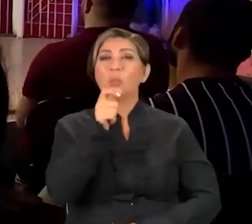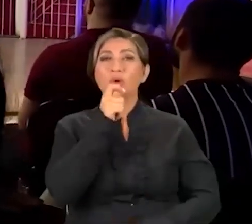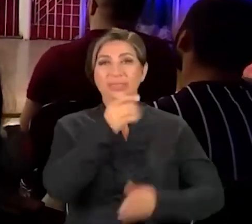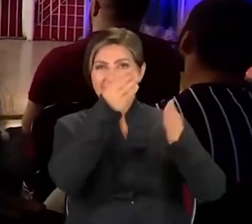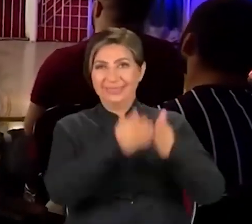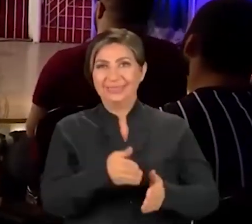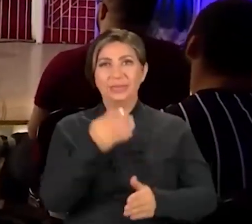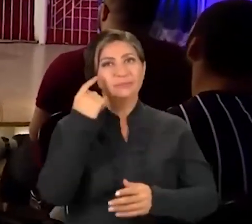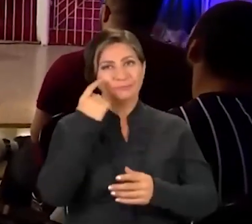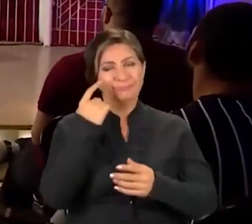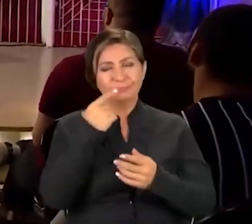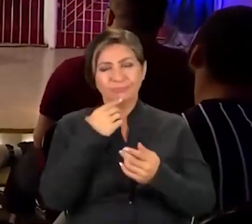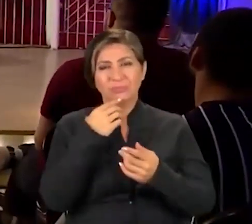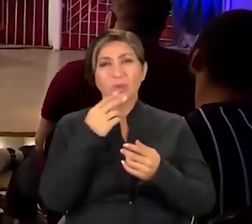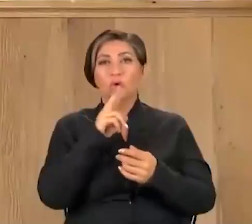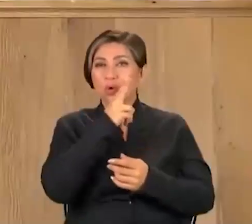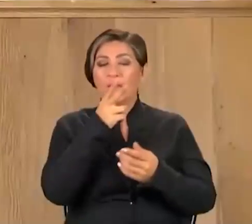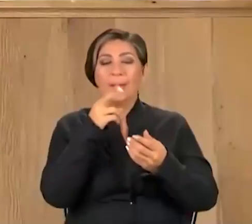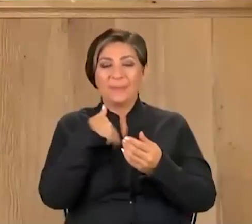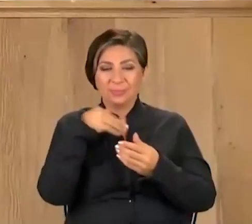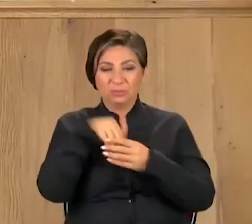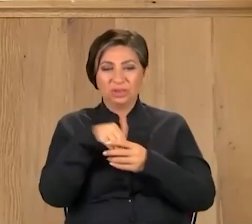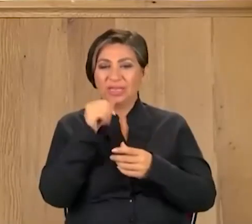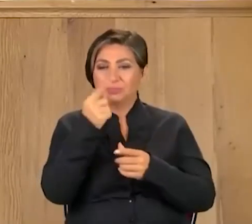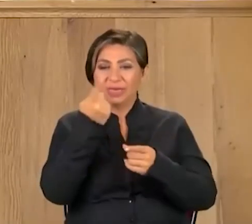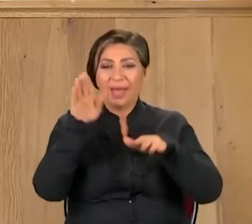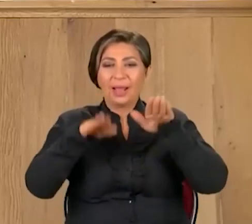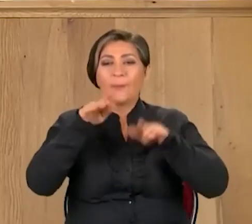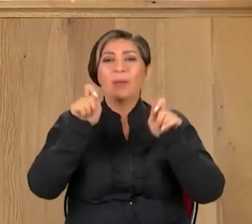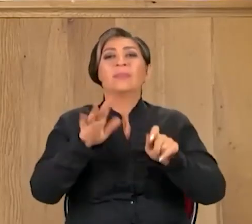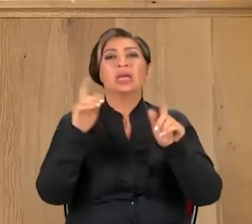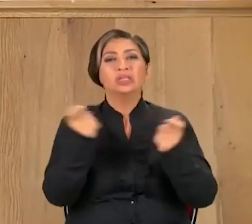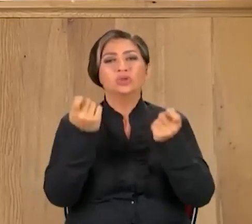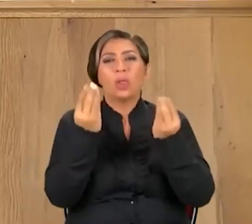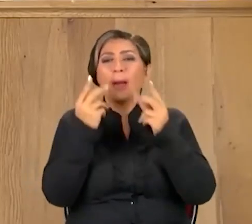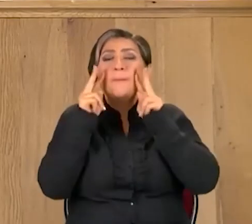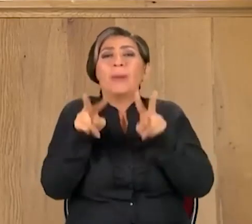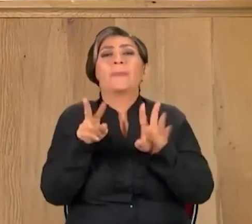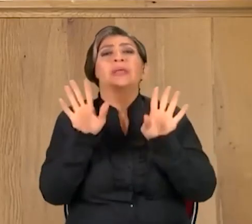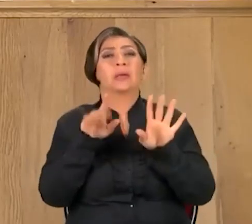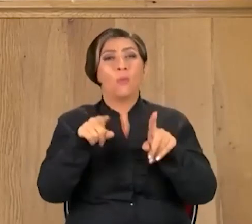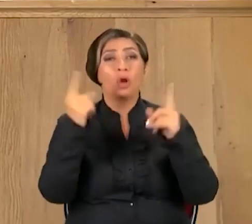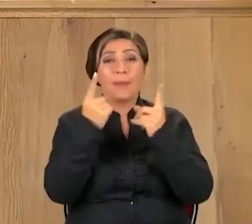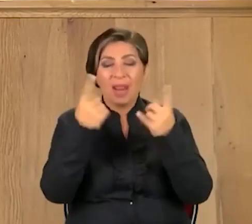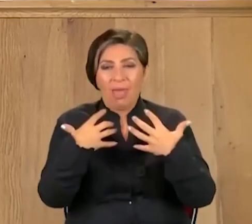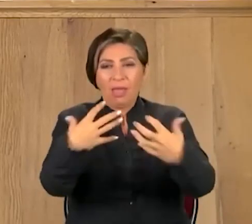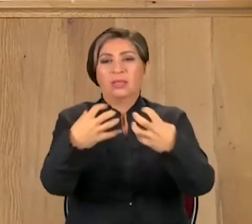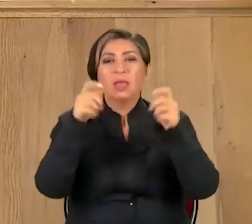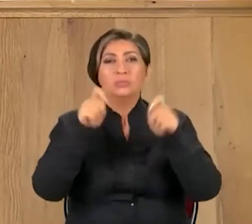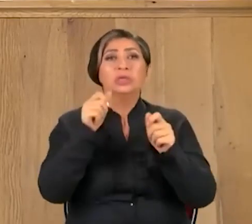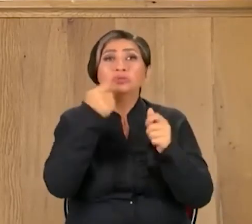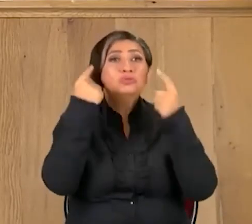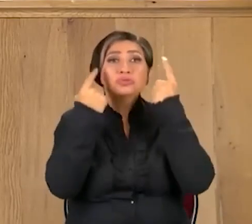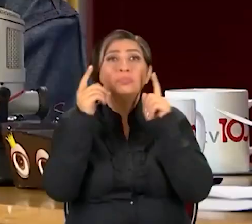röportajlarından değineceğim. Günah benim için hiçbir reklam yapılmadı, iş olarak bakmadık. Böyle bir etki yaratacağı da